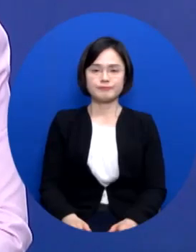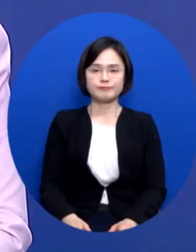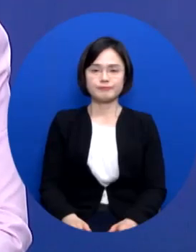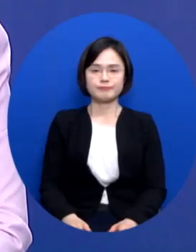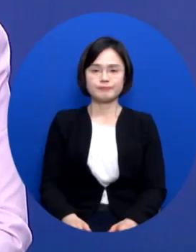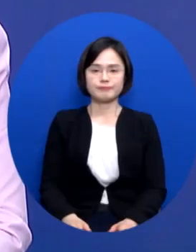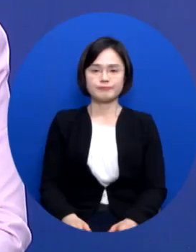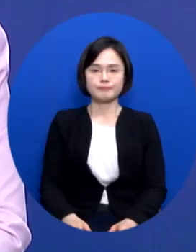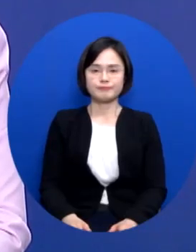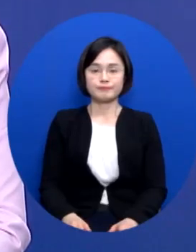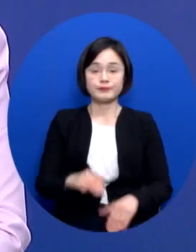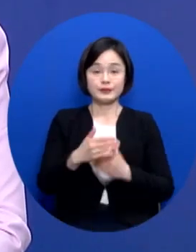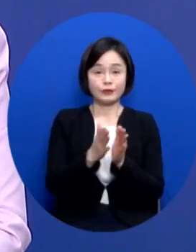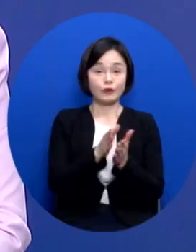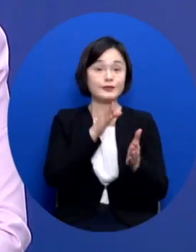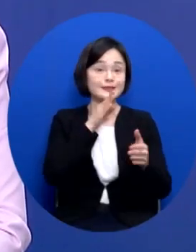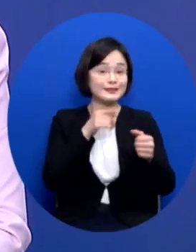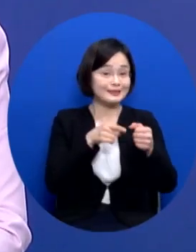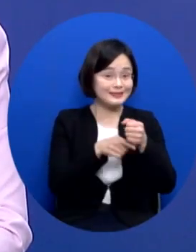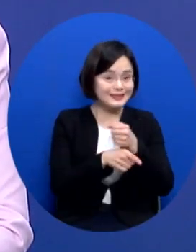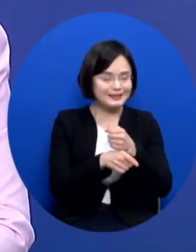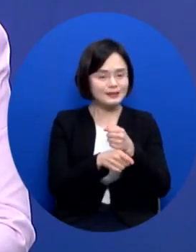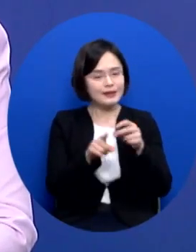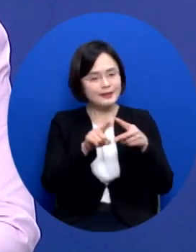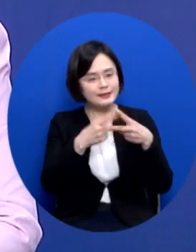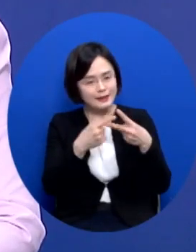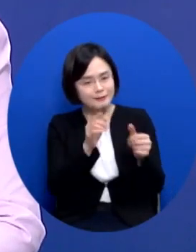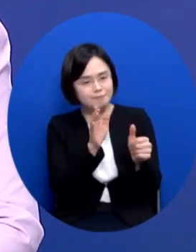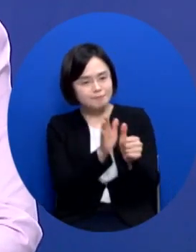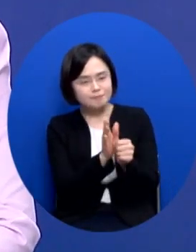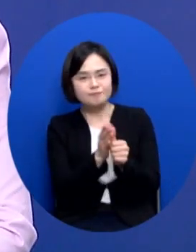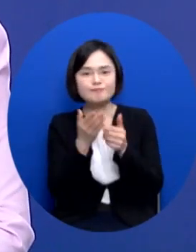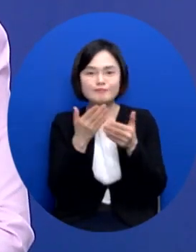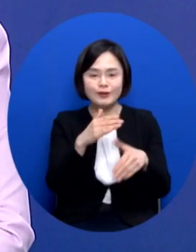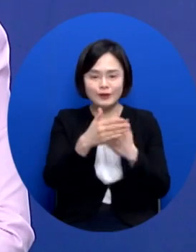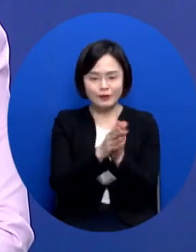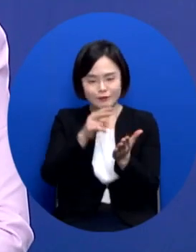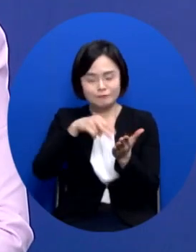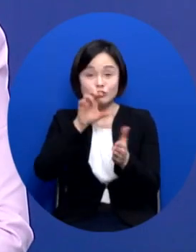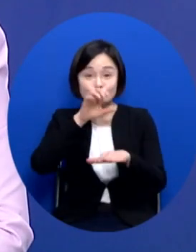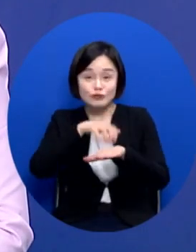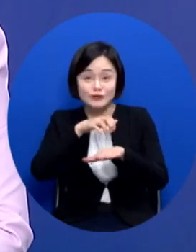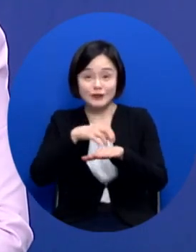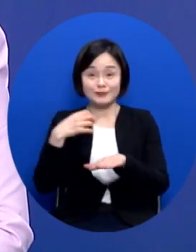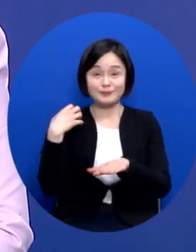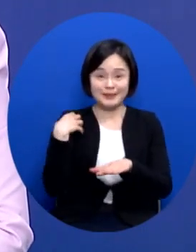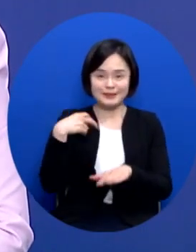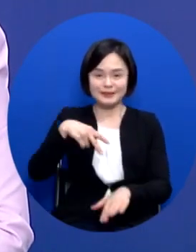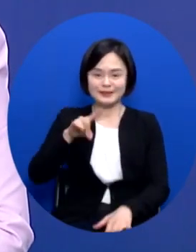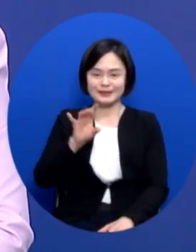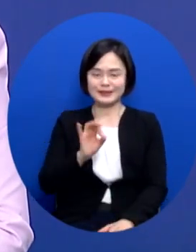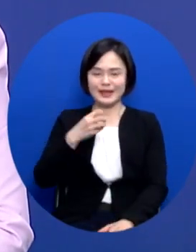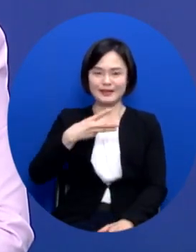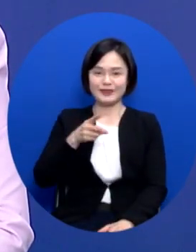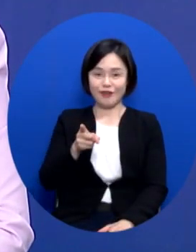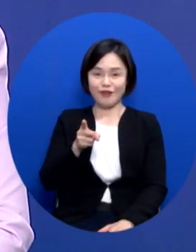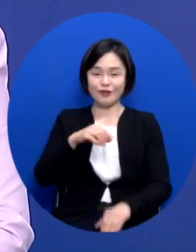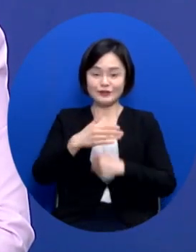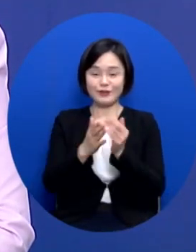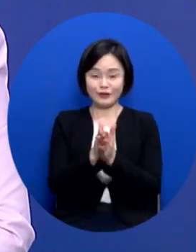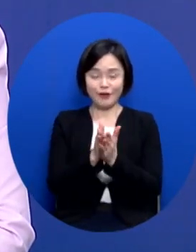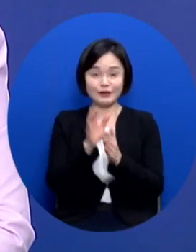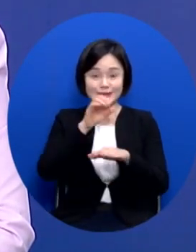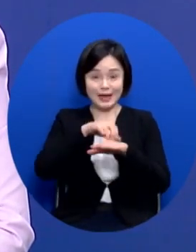체계적인 성경의 진리가 이해되도록 도우며 성경 통독을 훈련하는 사단법인 생터 성경사역원 전남서부